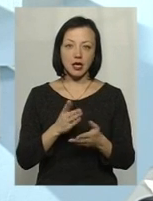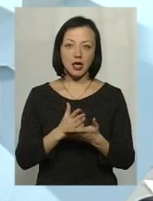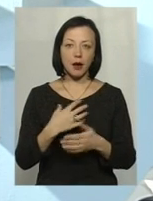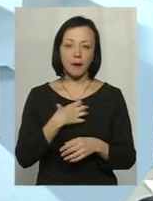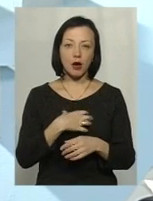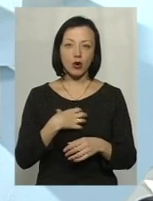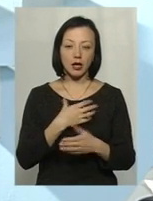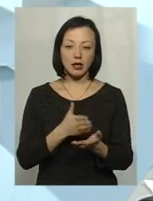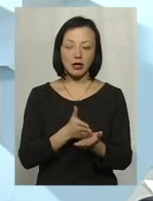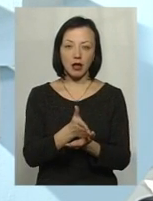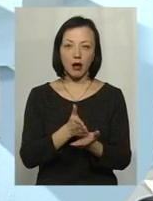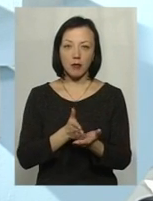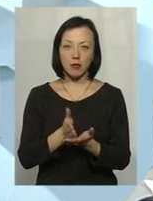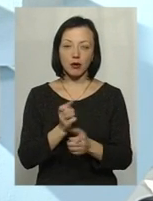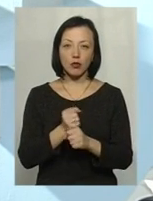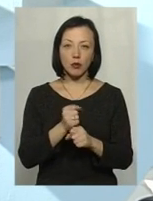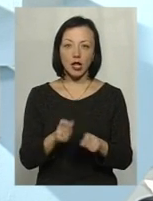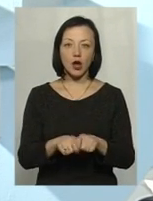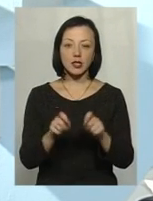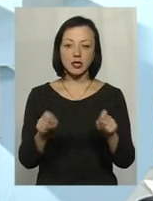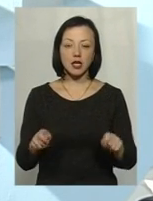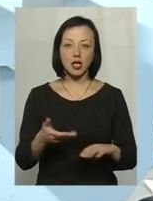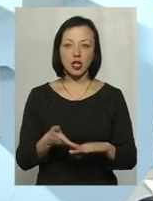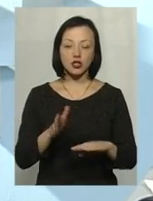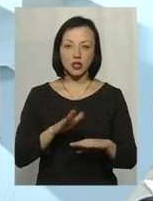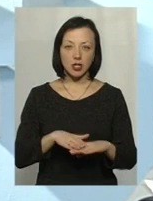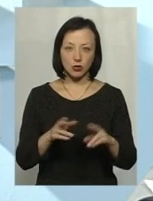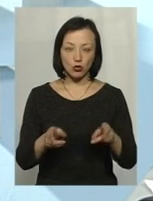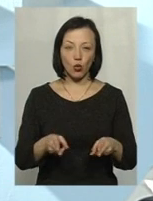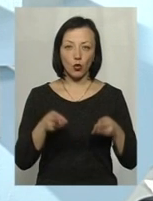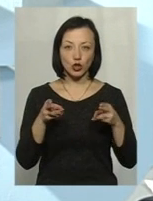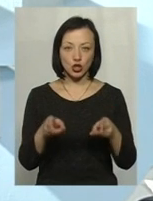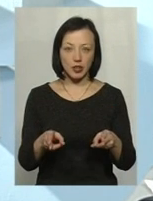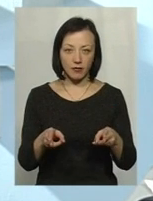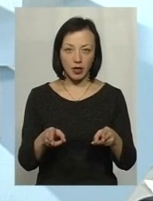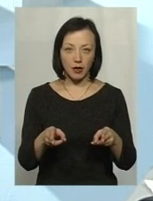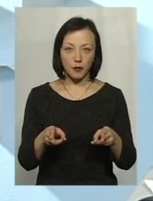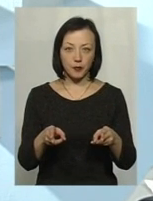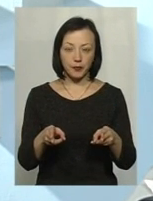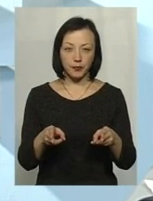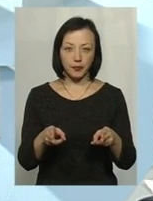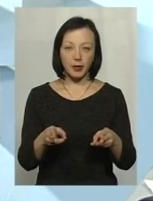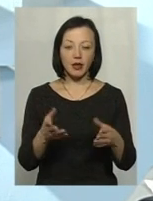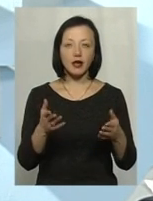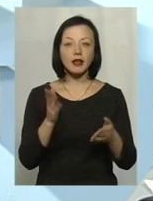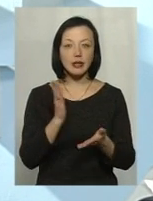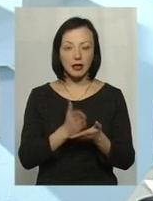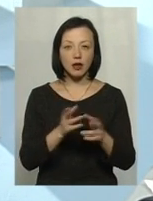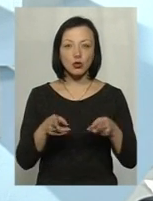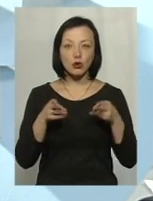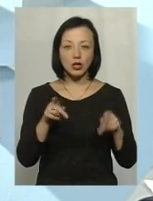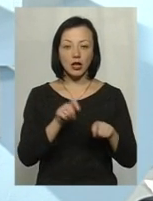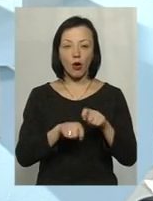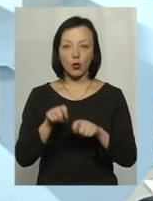пріоритетні напрямки нашої роботи, розкриття тяжких та особливо тяжких злочинів, і ті злочини, які стоять на контролі, які викликають